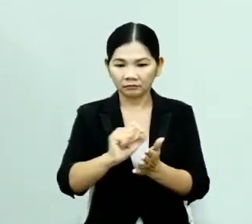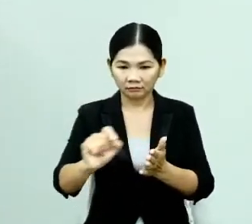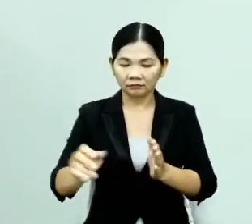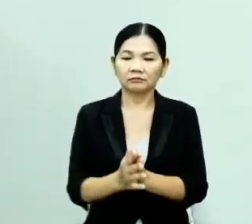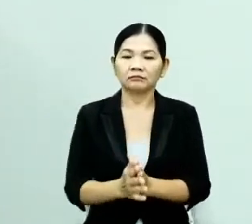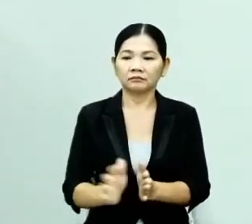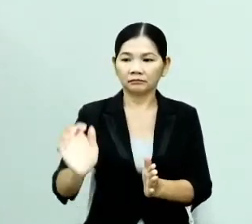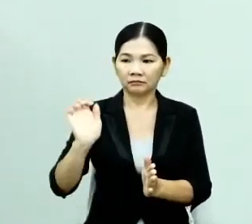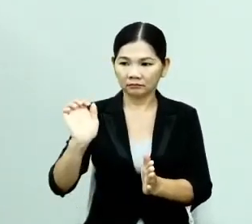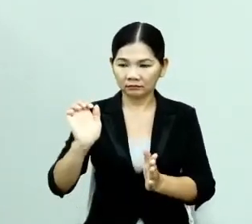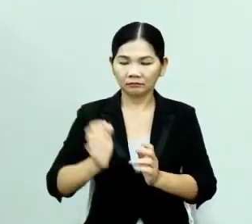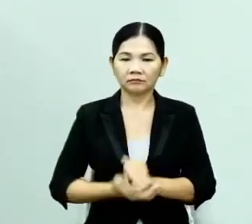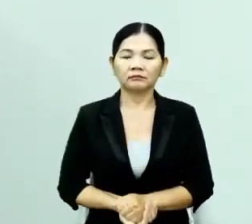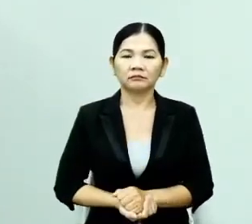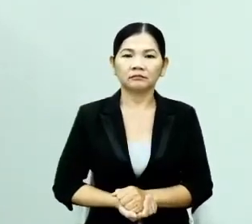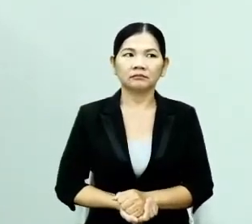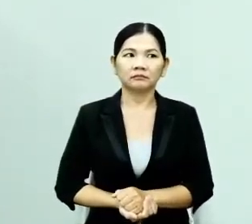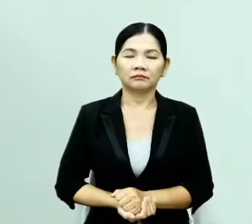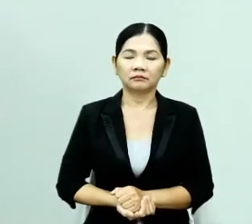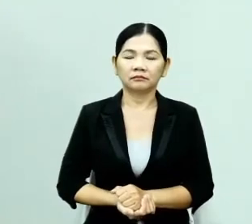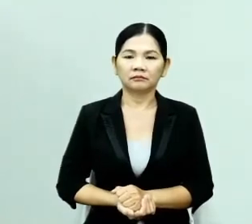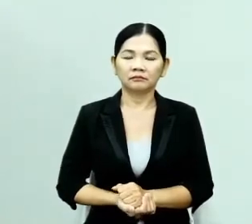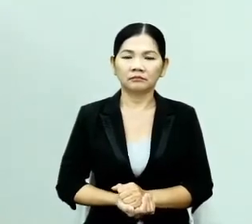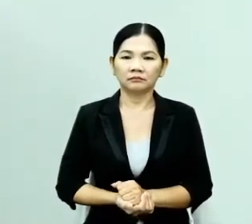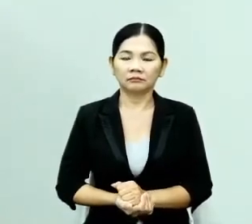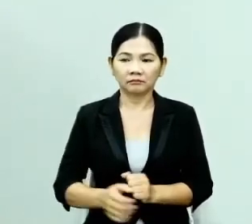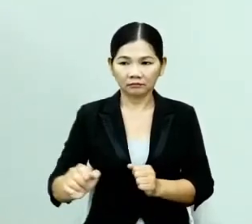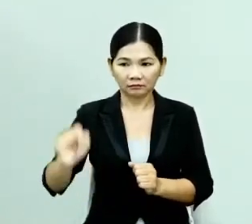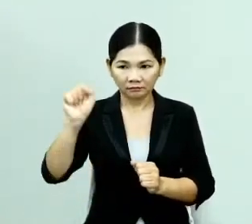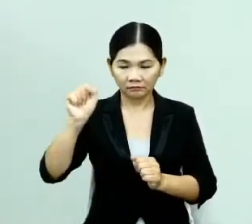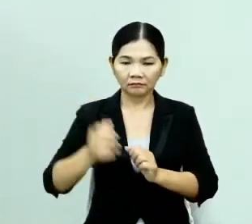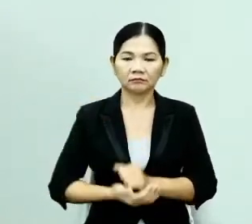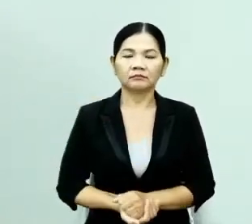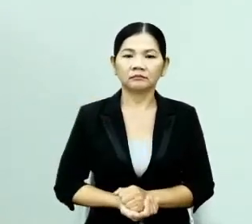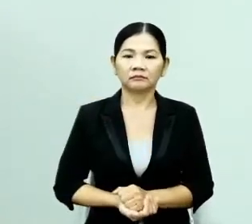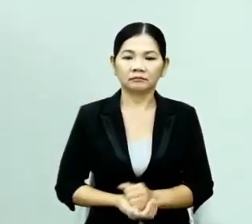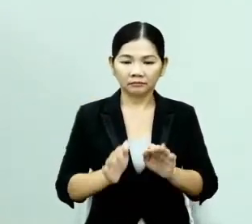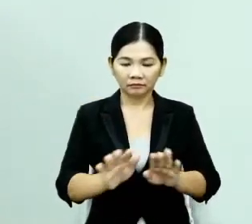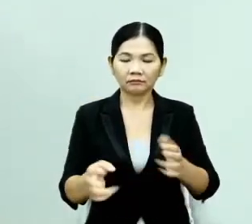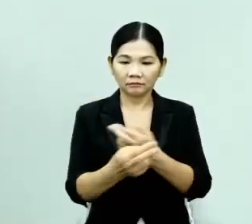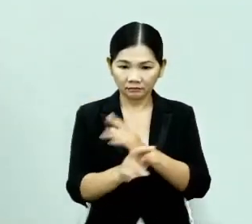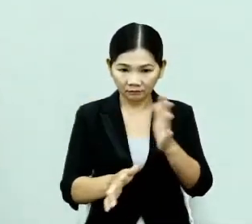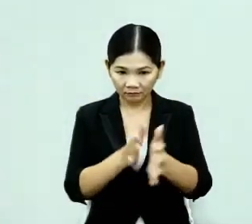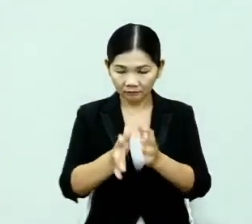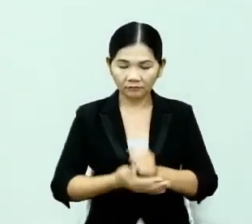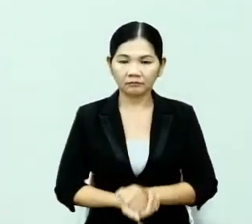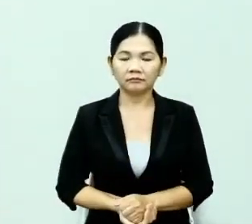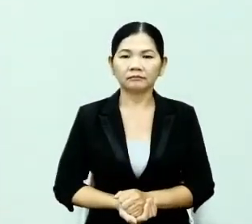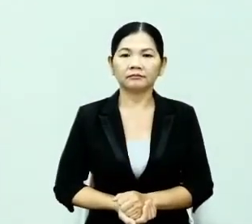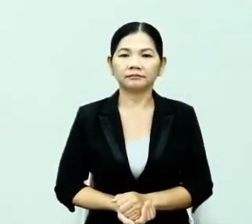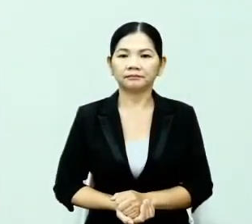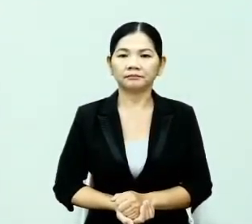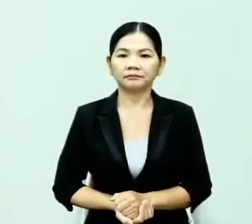សចនៅលើចានៅលើក្តារក្តារឈ្នួនវិញម្ដងណាកូនកូនត្រៀម